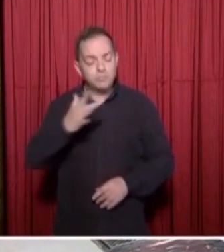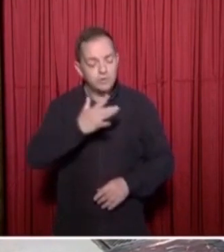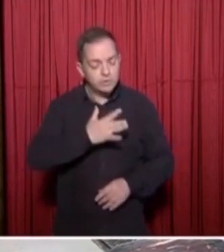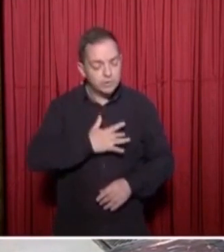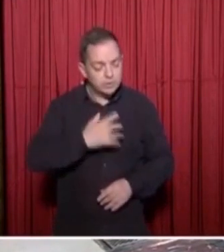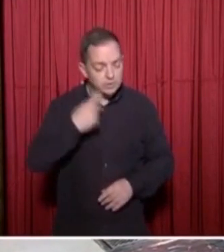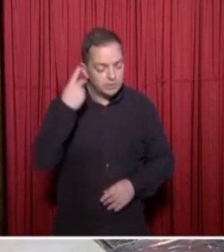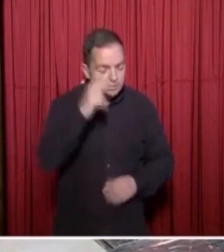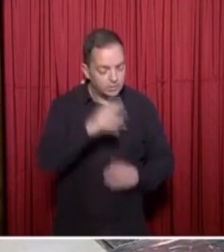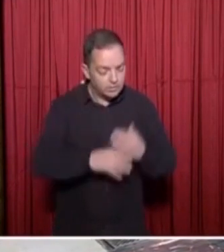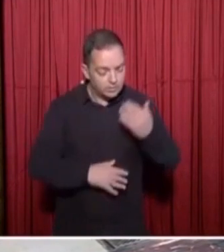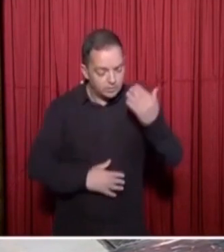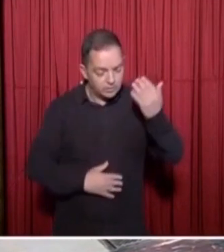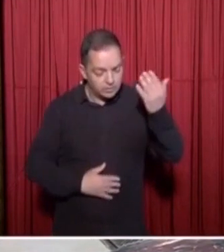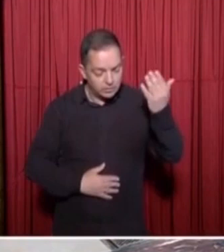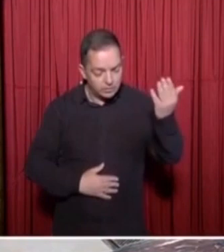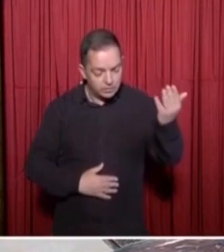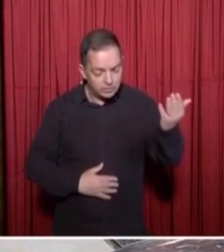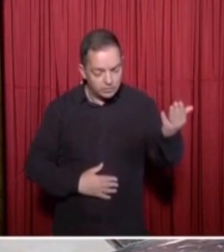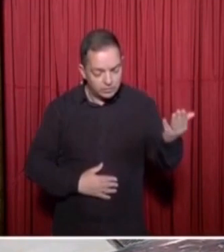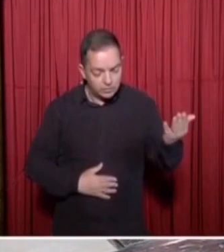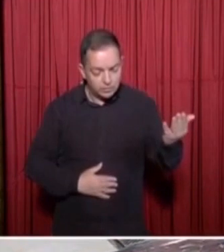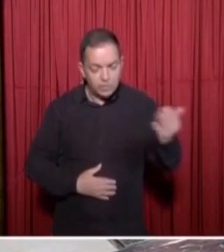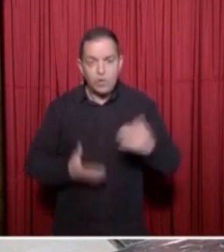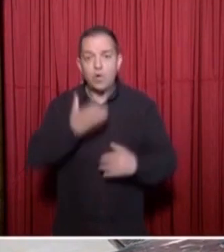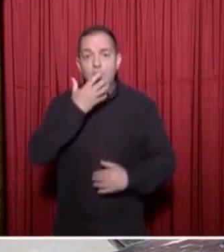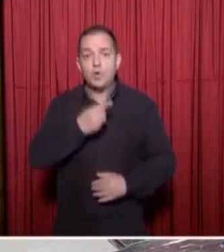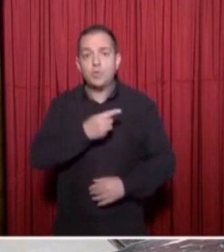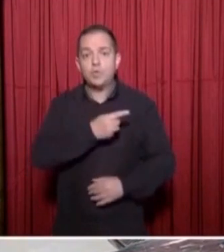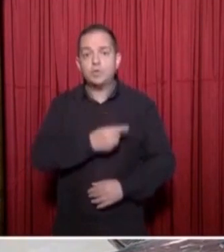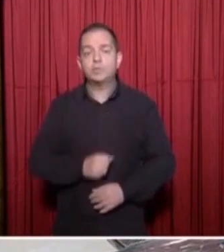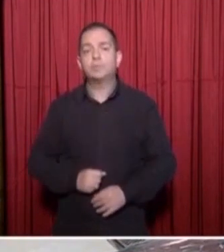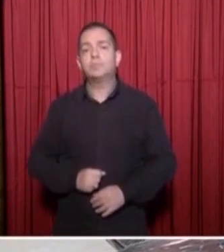και το Πνεύματι Σου τα